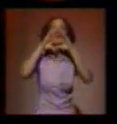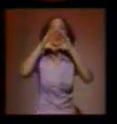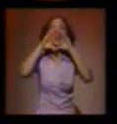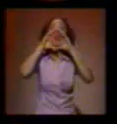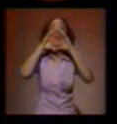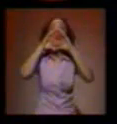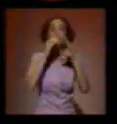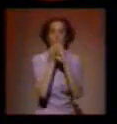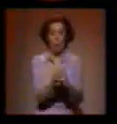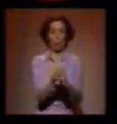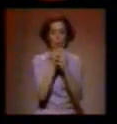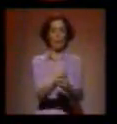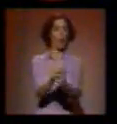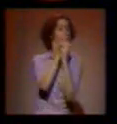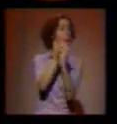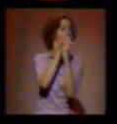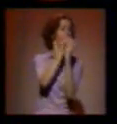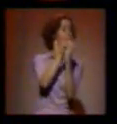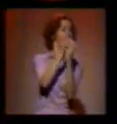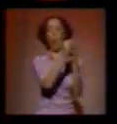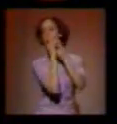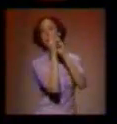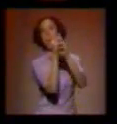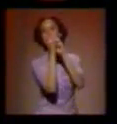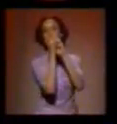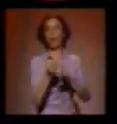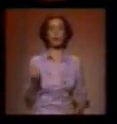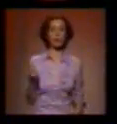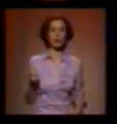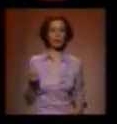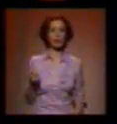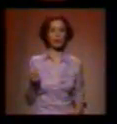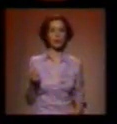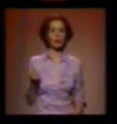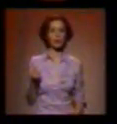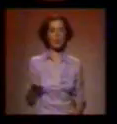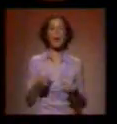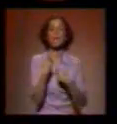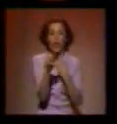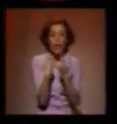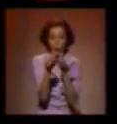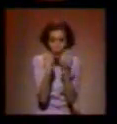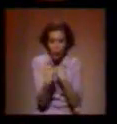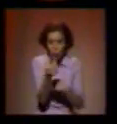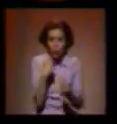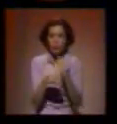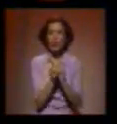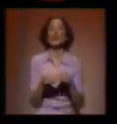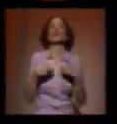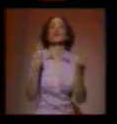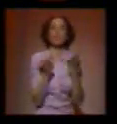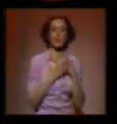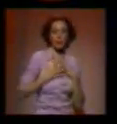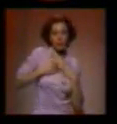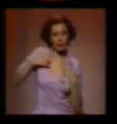travail ? Et quelles voies créatives ils empruntent pour générer de la plus-value ? Nous redéfinirons ensemble